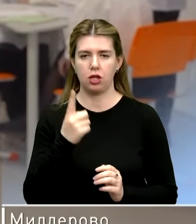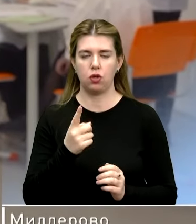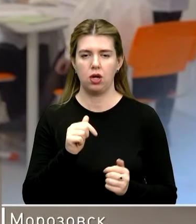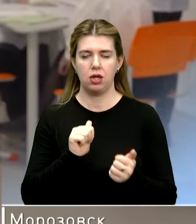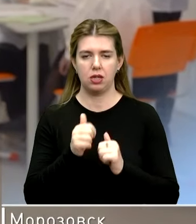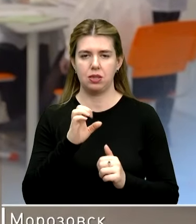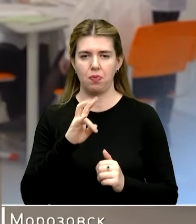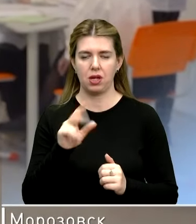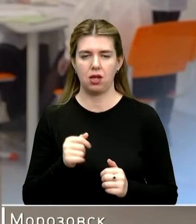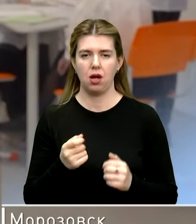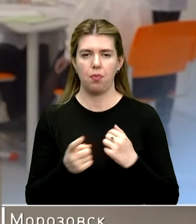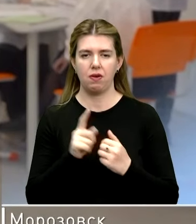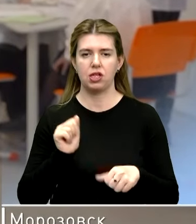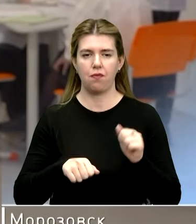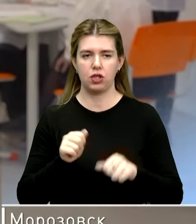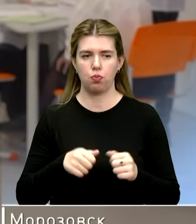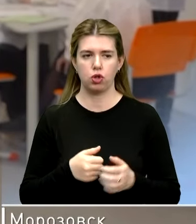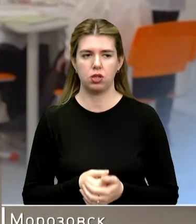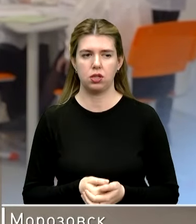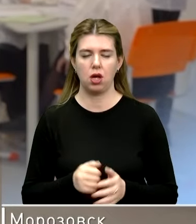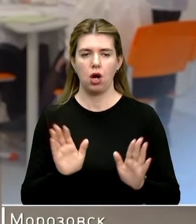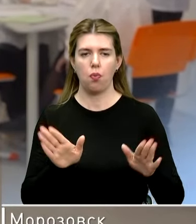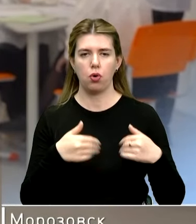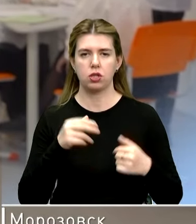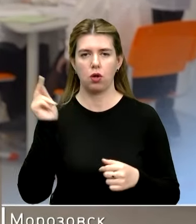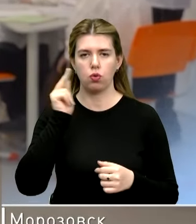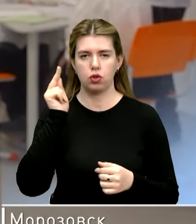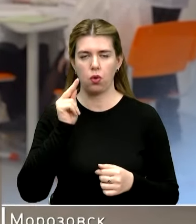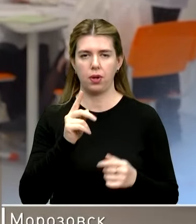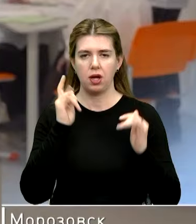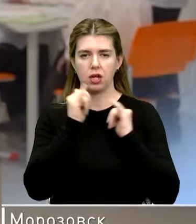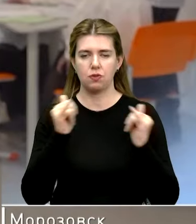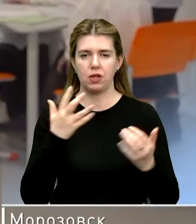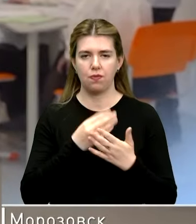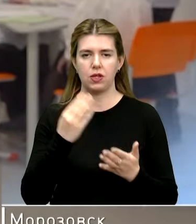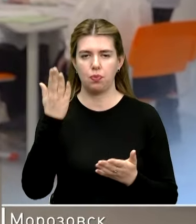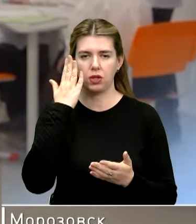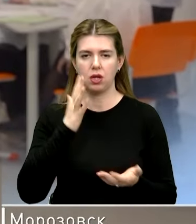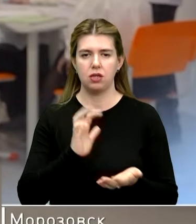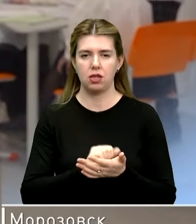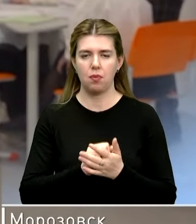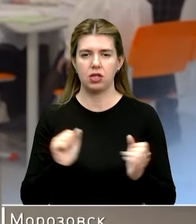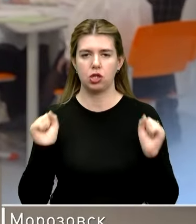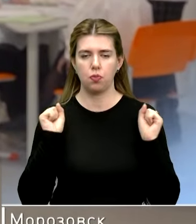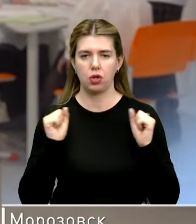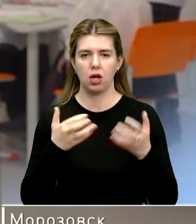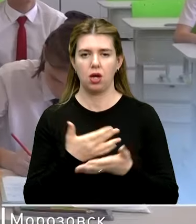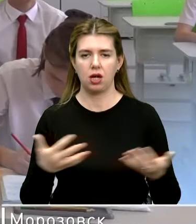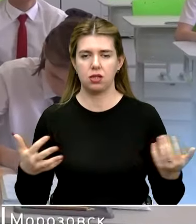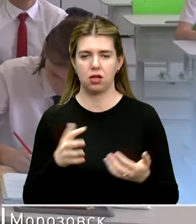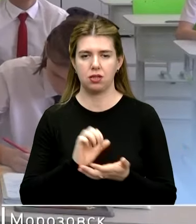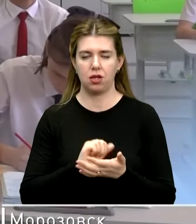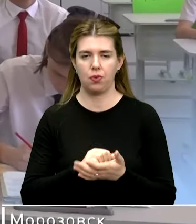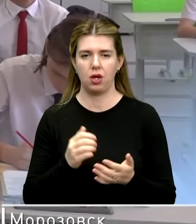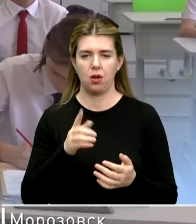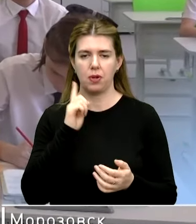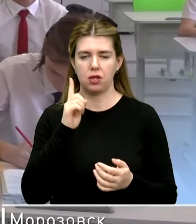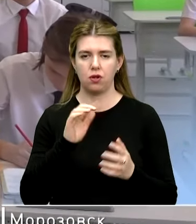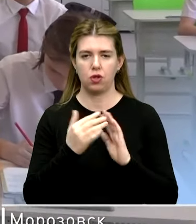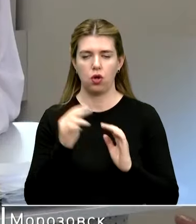смену. То есть появляется возможность после учебы развивать свои способности, заниматься спортом в различных кружках. Раньше